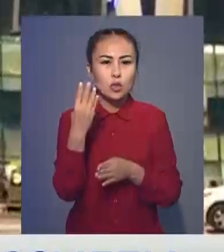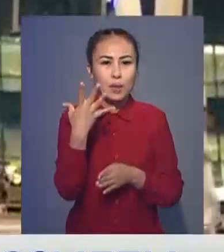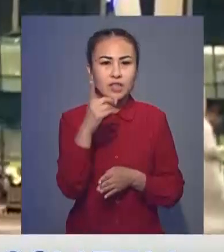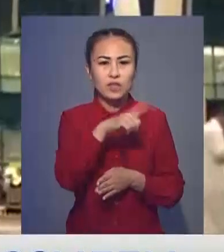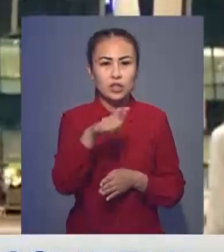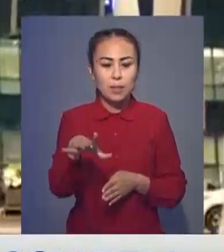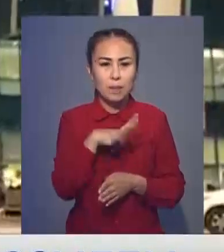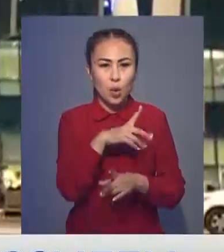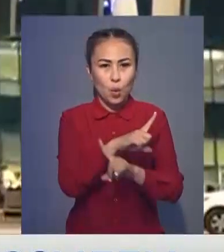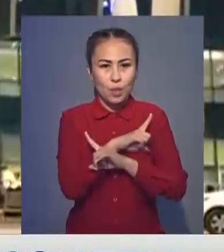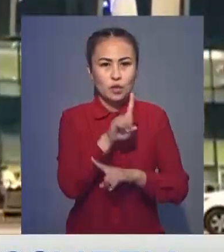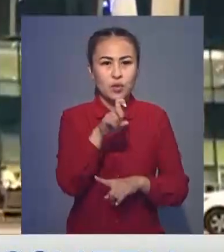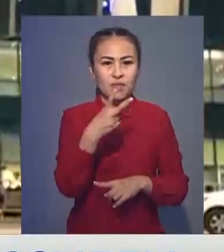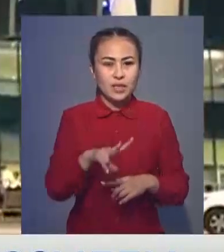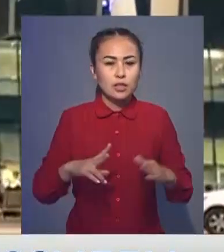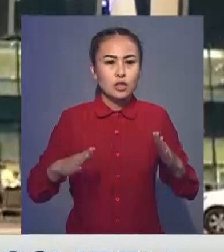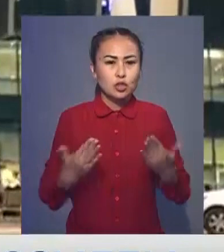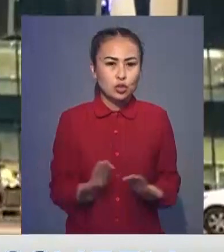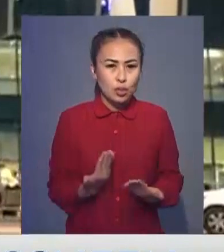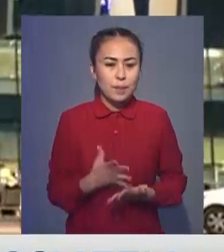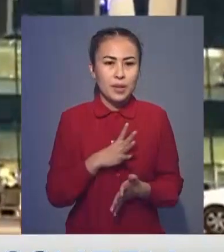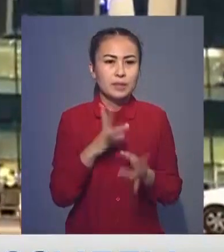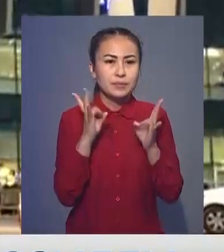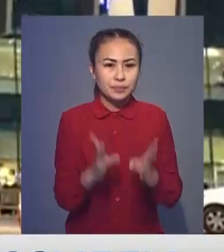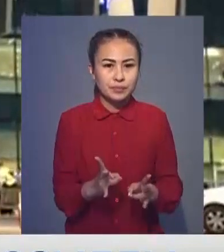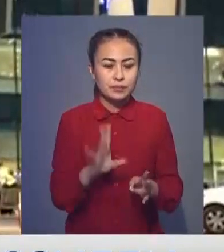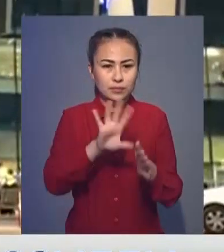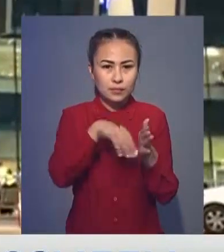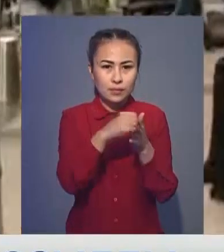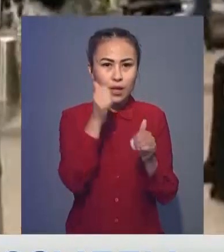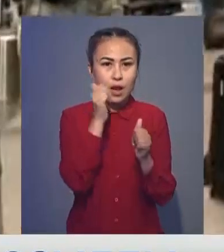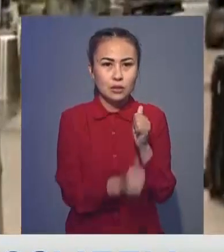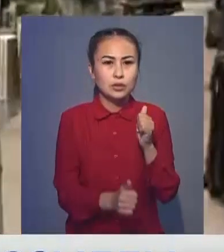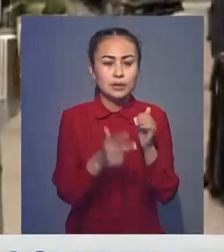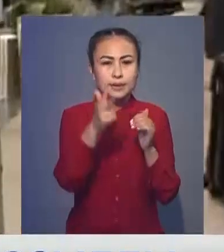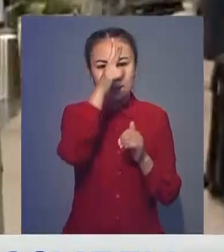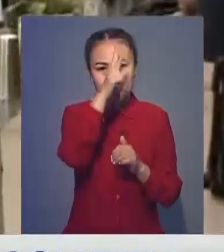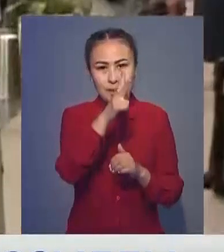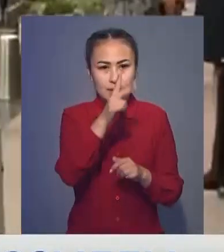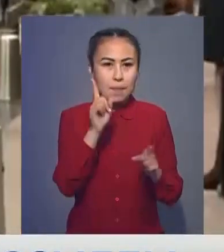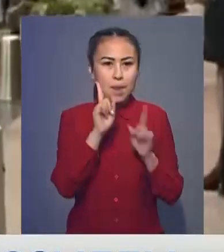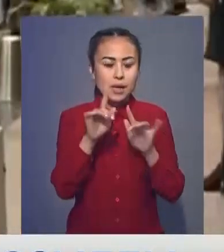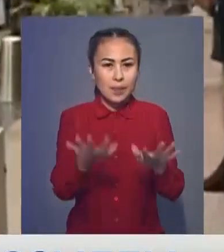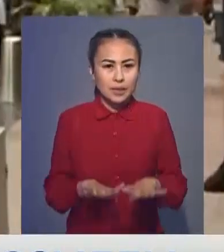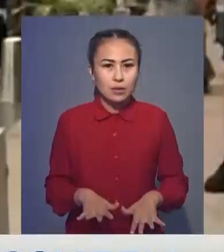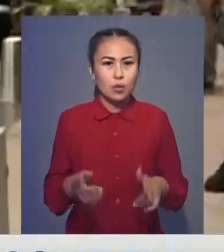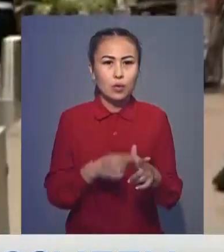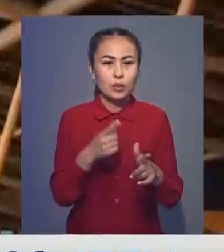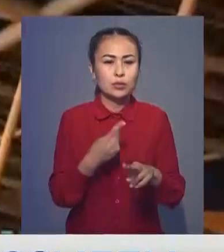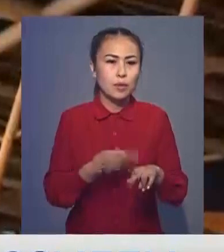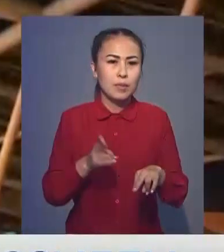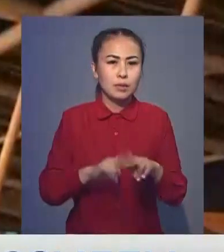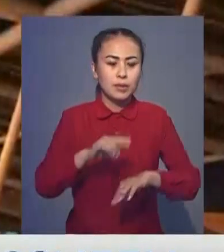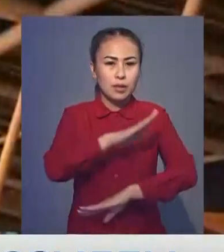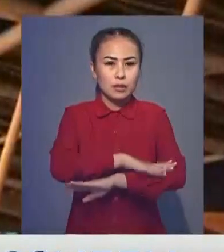45 адам қаза тауып, 120 тұрғын зардап шеккен болатын. Содан бері әрбір 3 ай сайын парламенттің қолдауымен елдегі төтенше